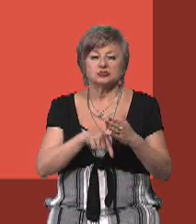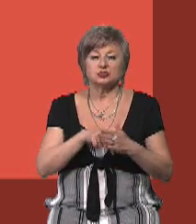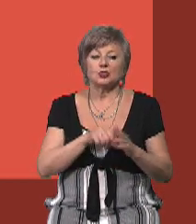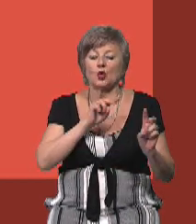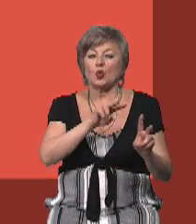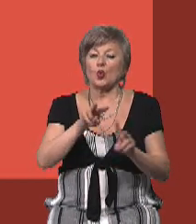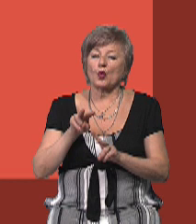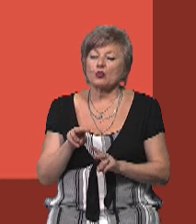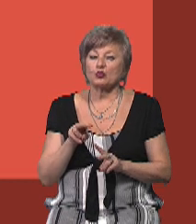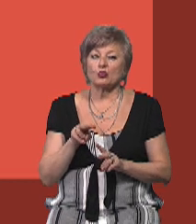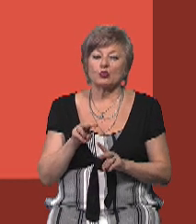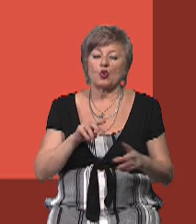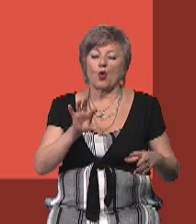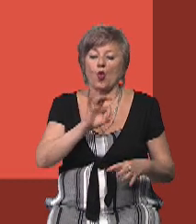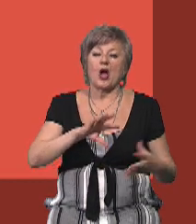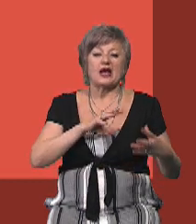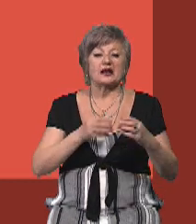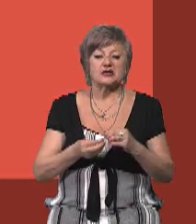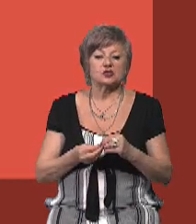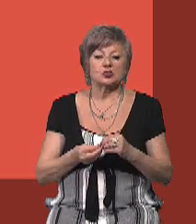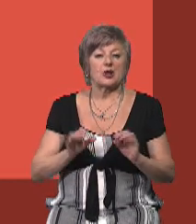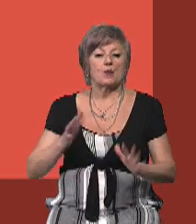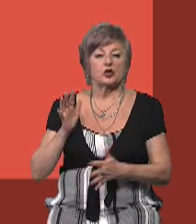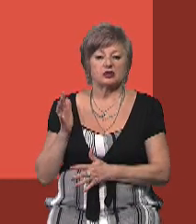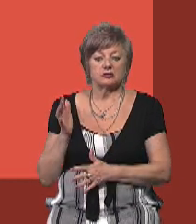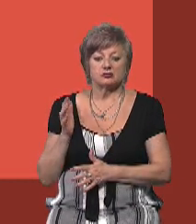нав'язування ходу результату подій.